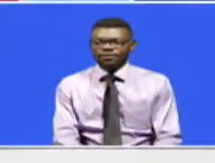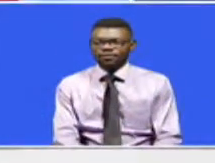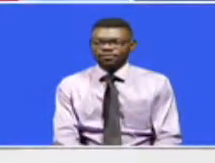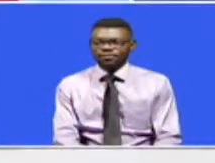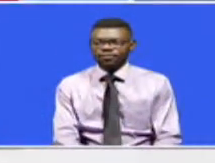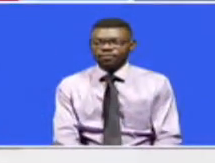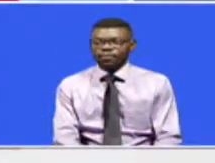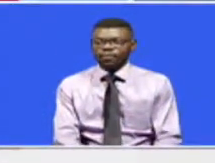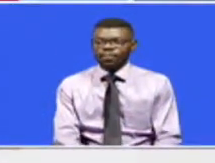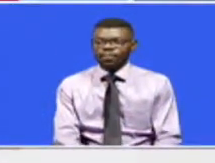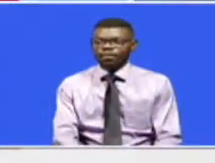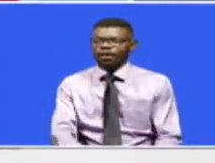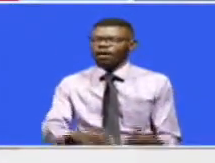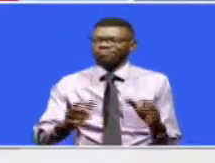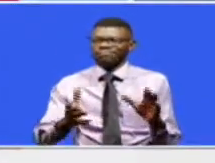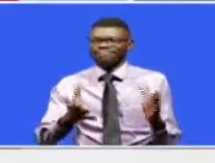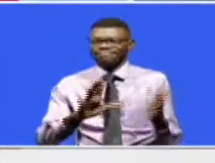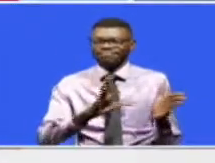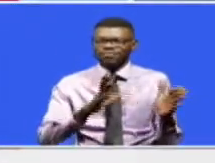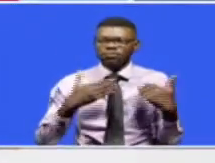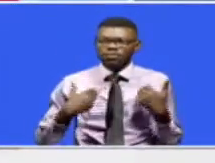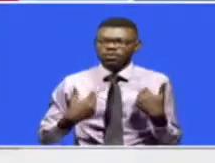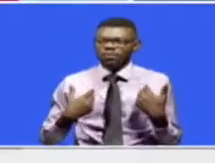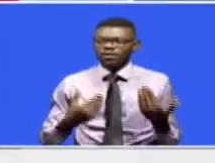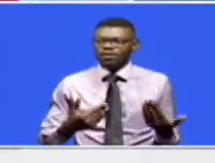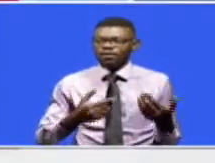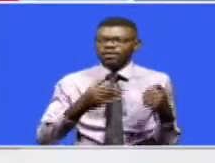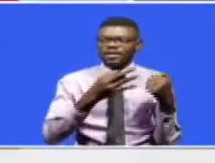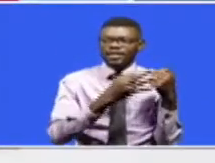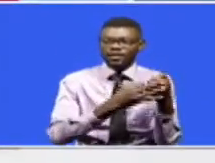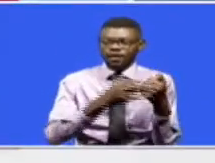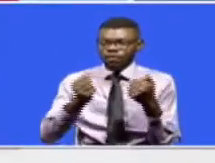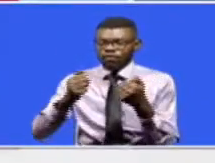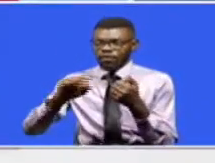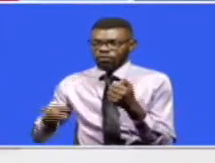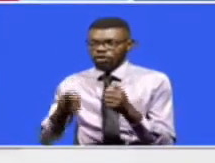Na takriban watu 85,000 kutoka kaunti ya Kitui watafaidika.